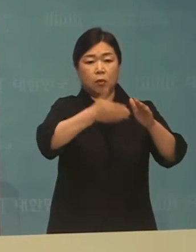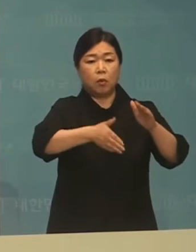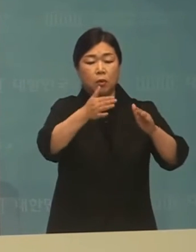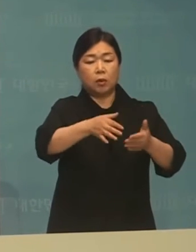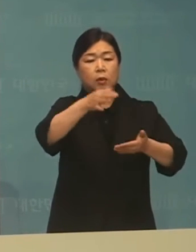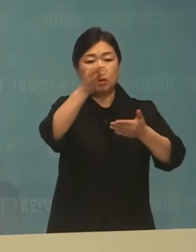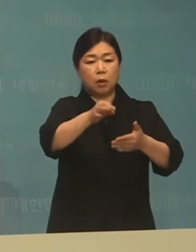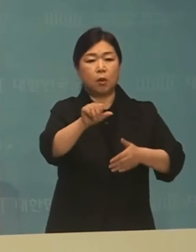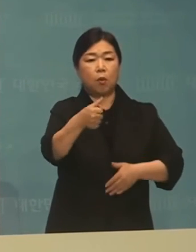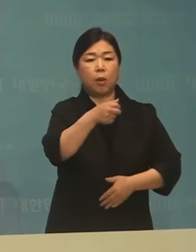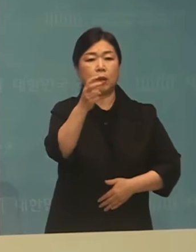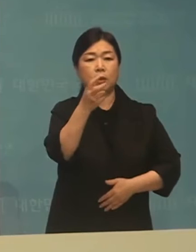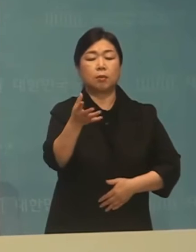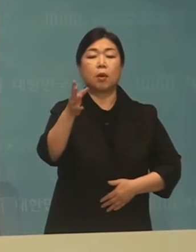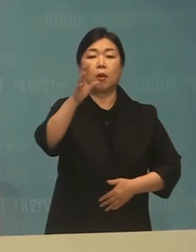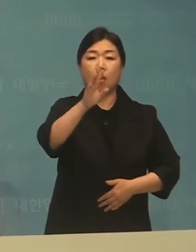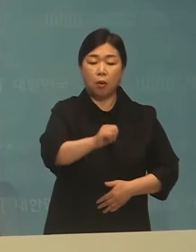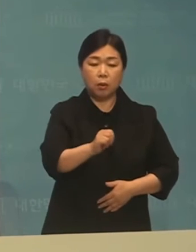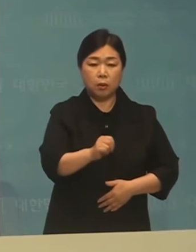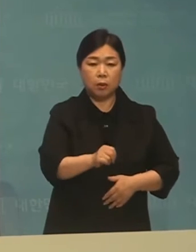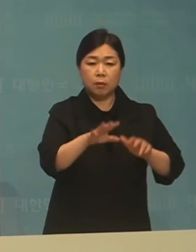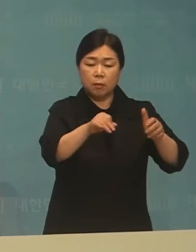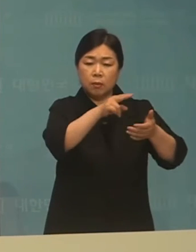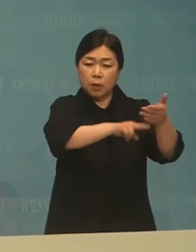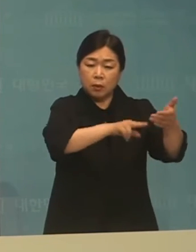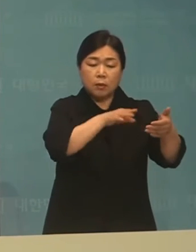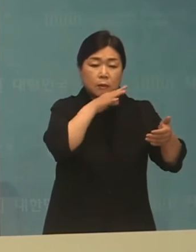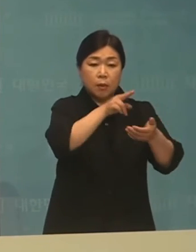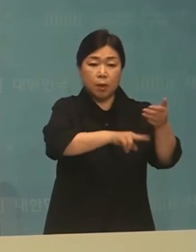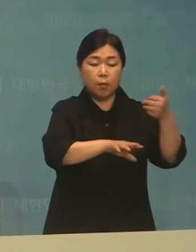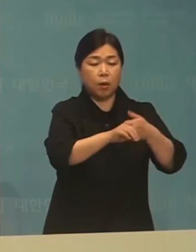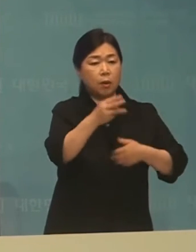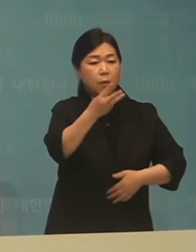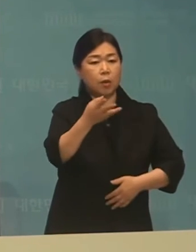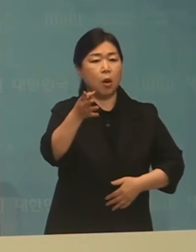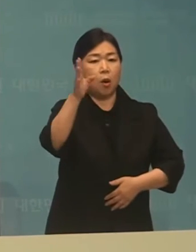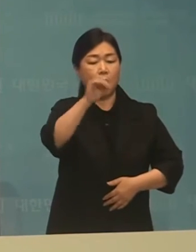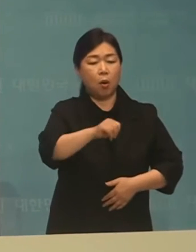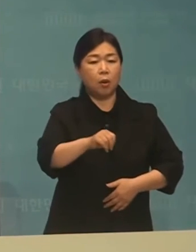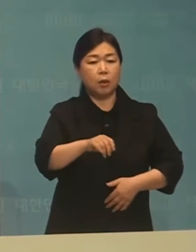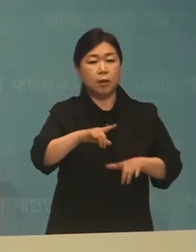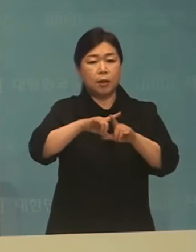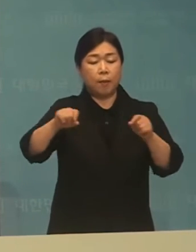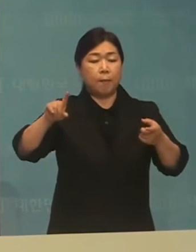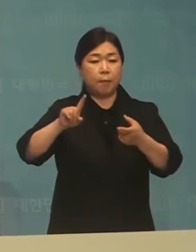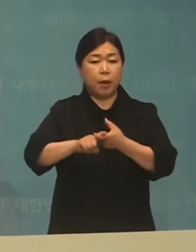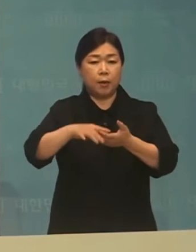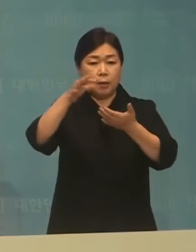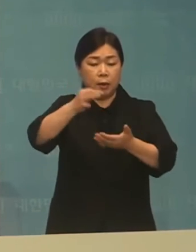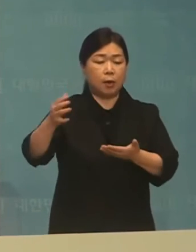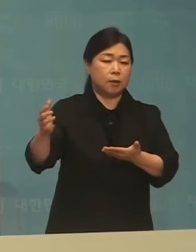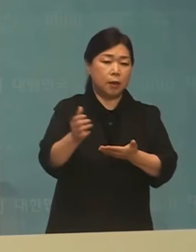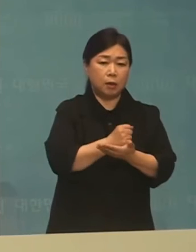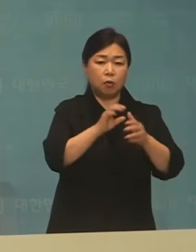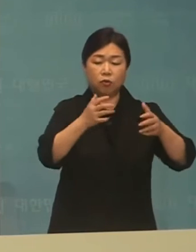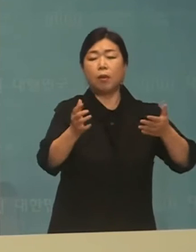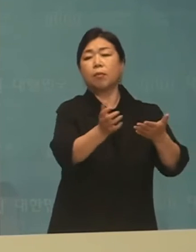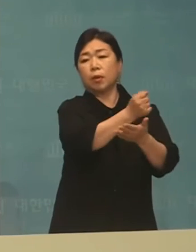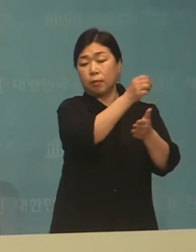공시지가 520억 원, 시가로는 약 3천억 원의 친일 재산을 찾아 국고로